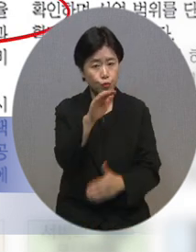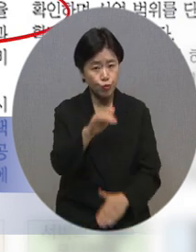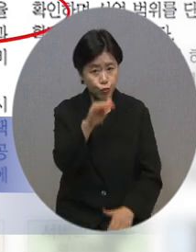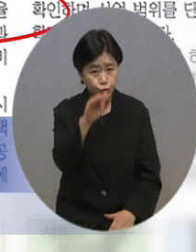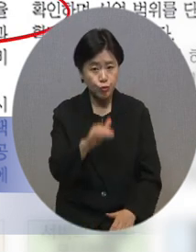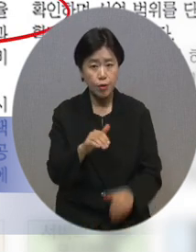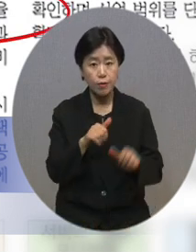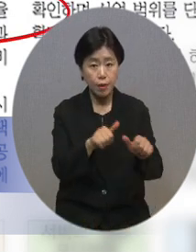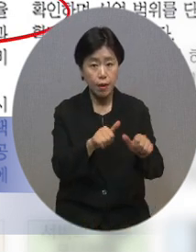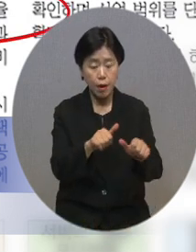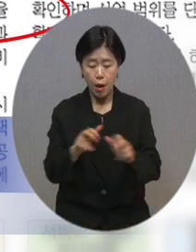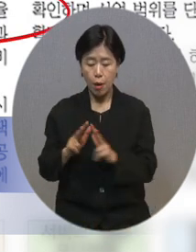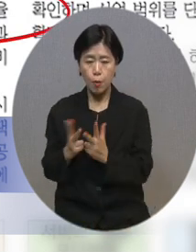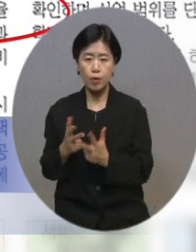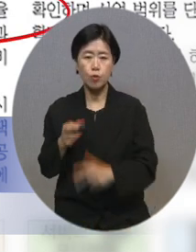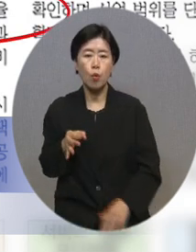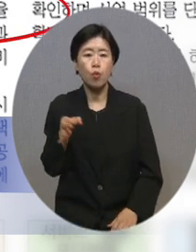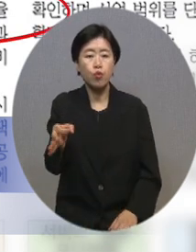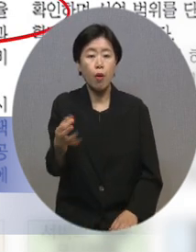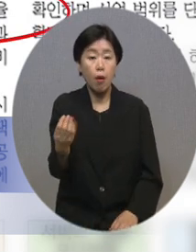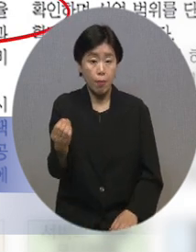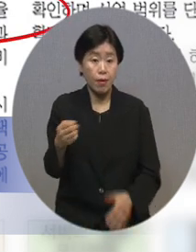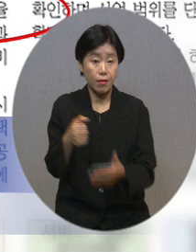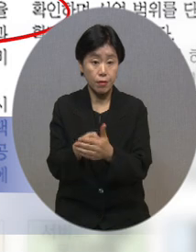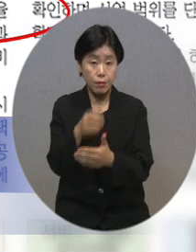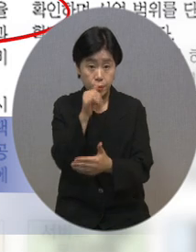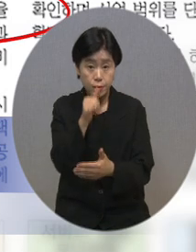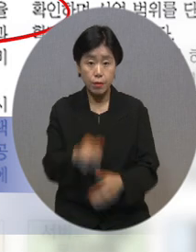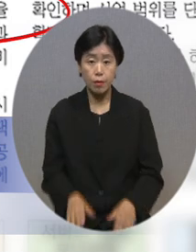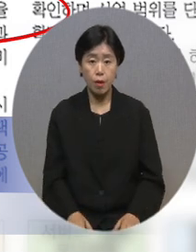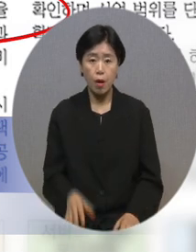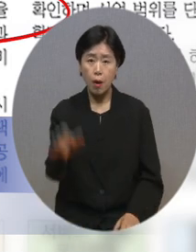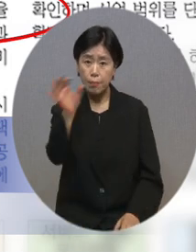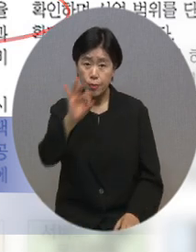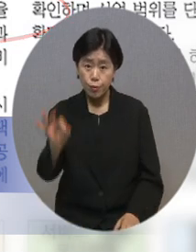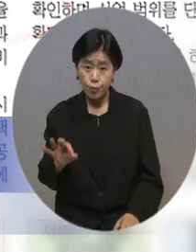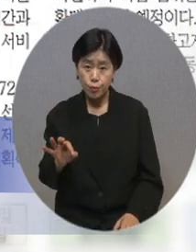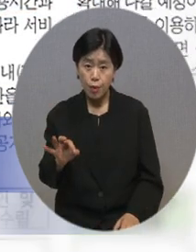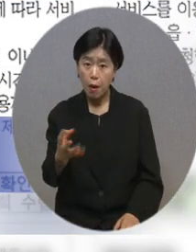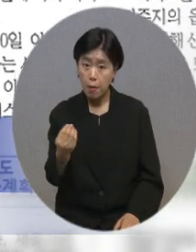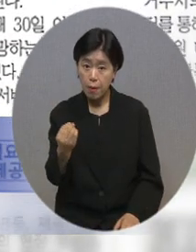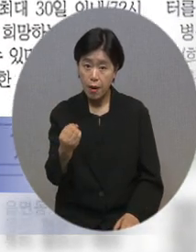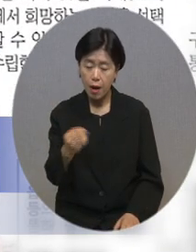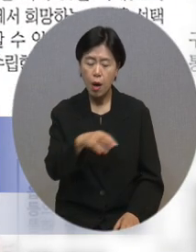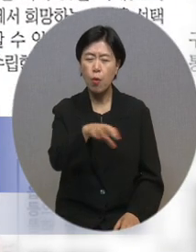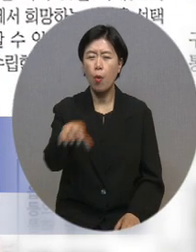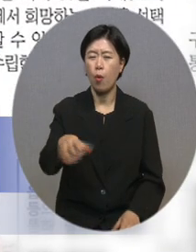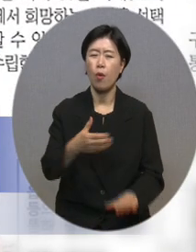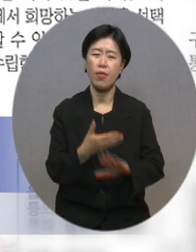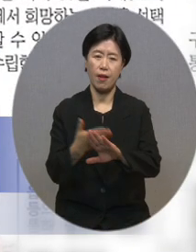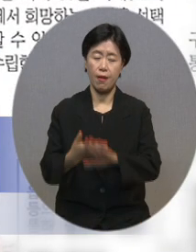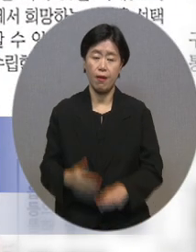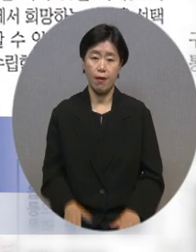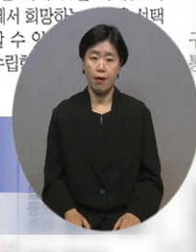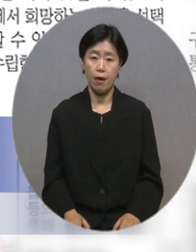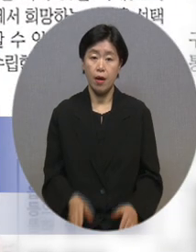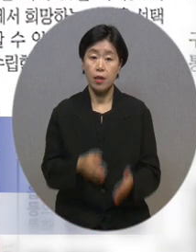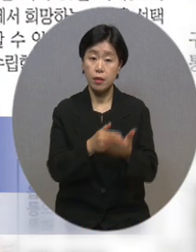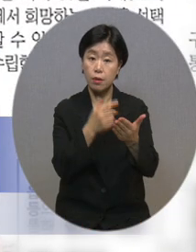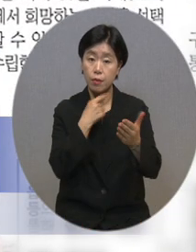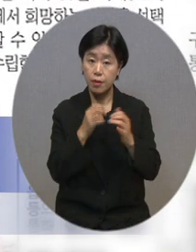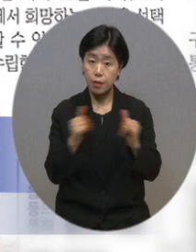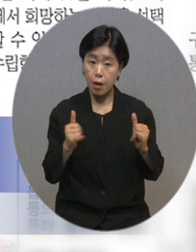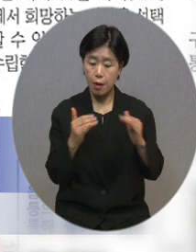본인 부담이 차등 부과되고 본인 부담 부과 비율은 지역별로 다릅니다 신청자는 주민 등록상